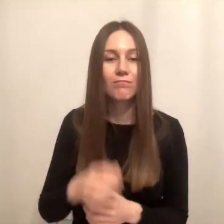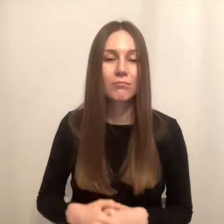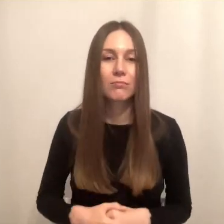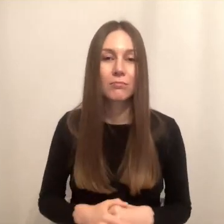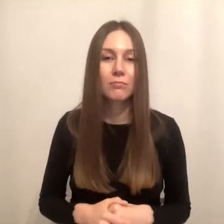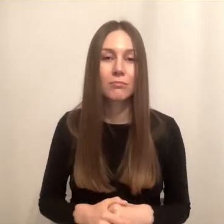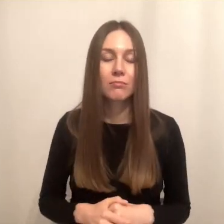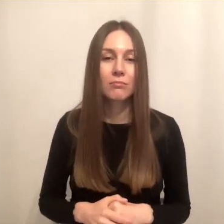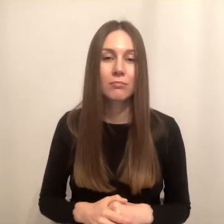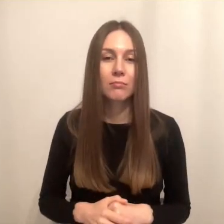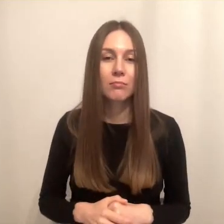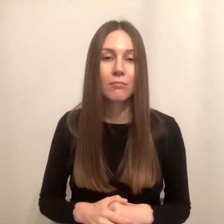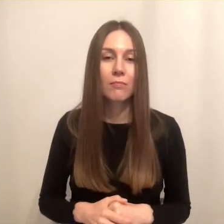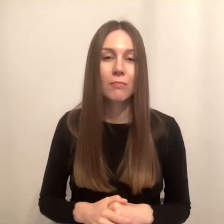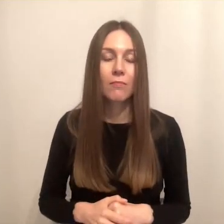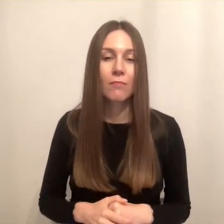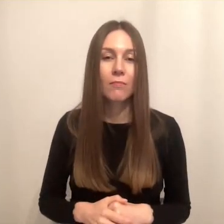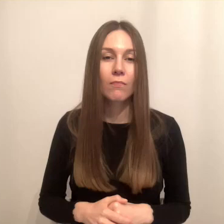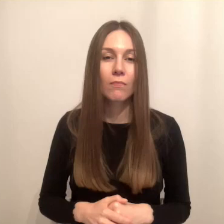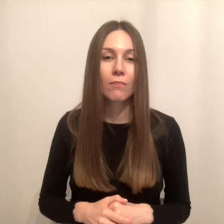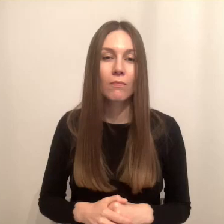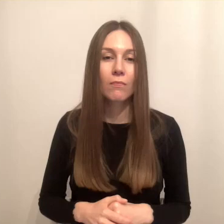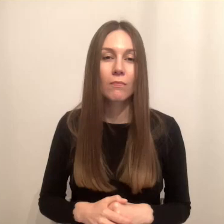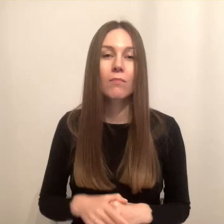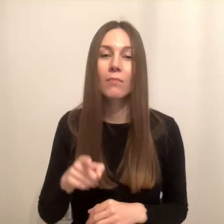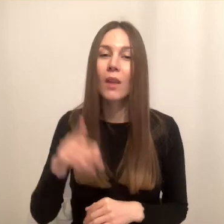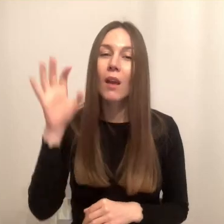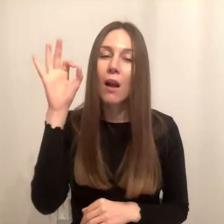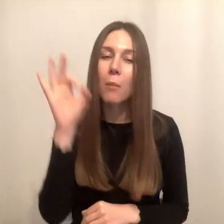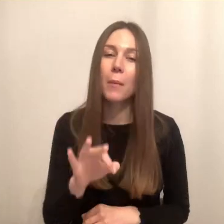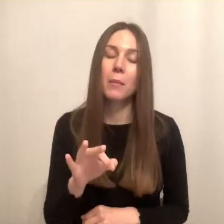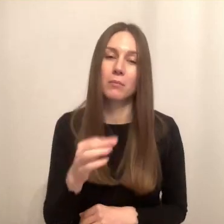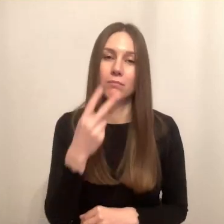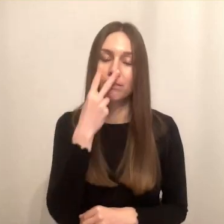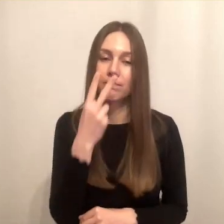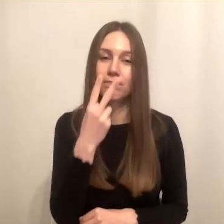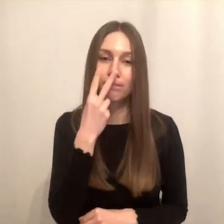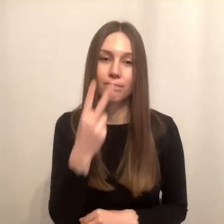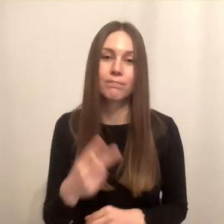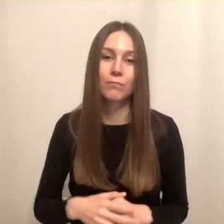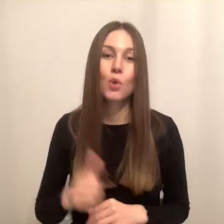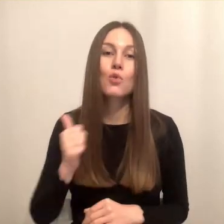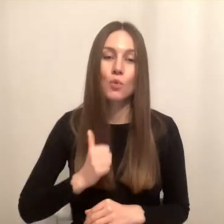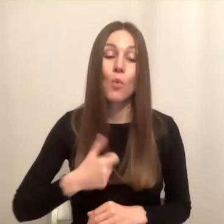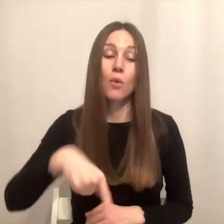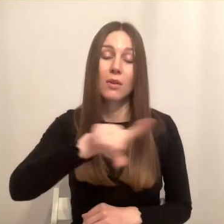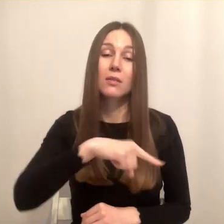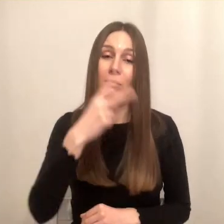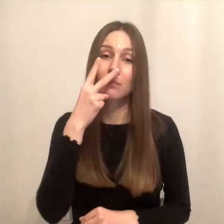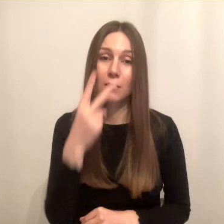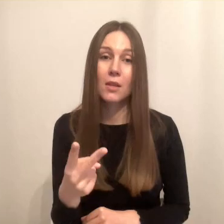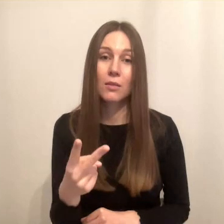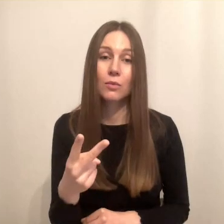Tas dalykas pasireiškia labai dažnai ir tai žmonės mato ir matome